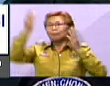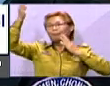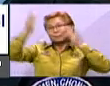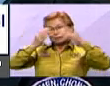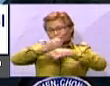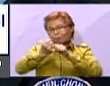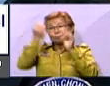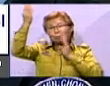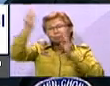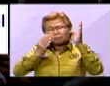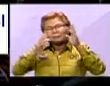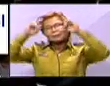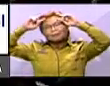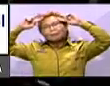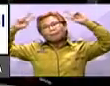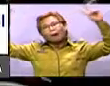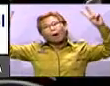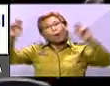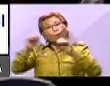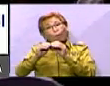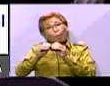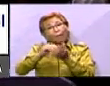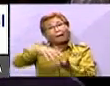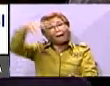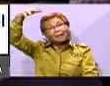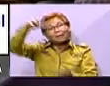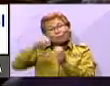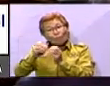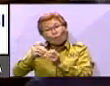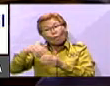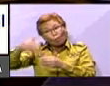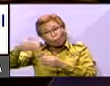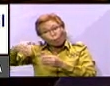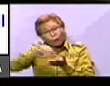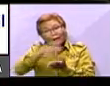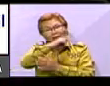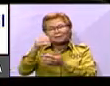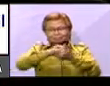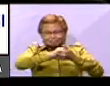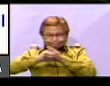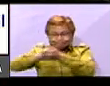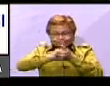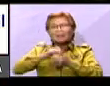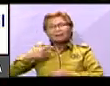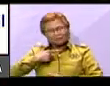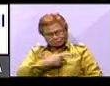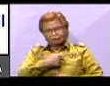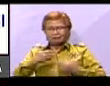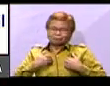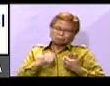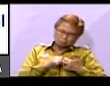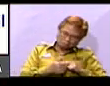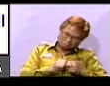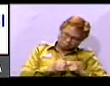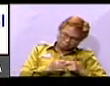negara yang aman semakin makmur dan Bersatu padu walaupun kita ada masalah